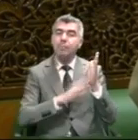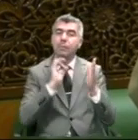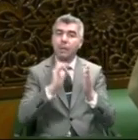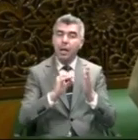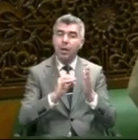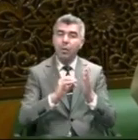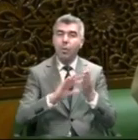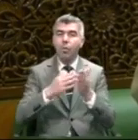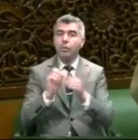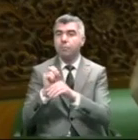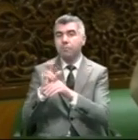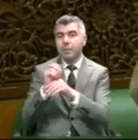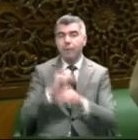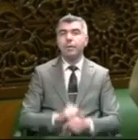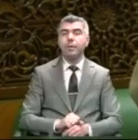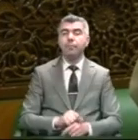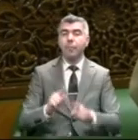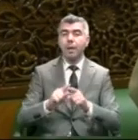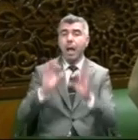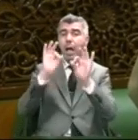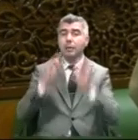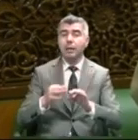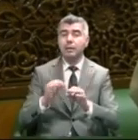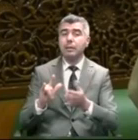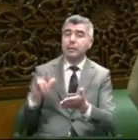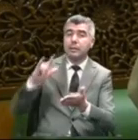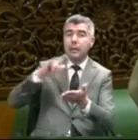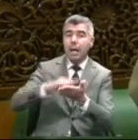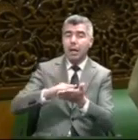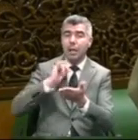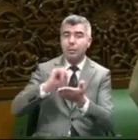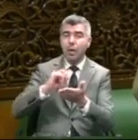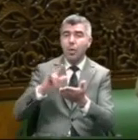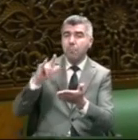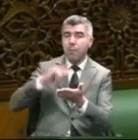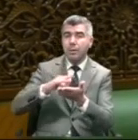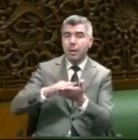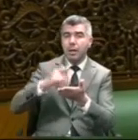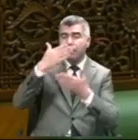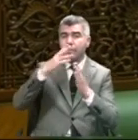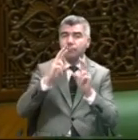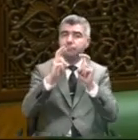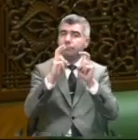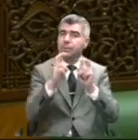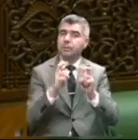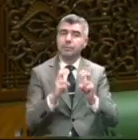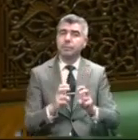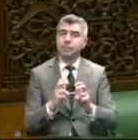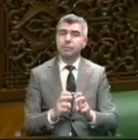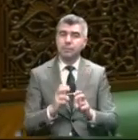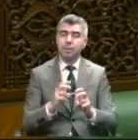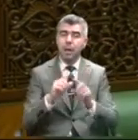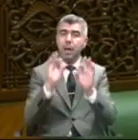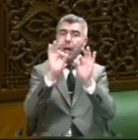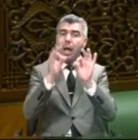للوكاله الاسفار حيث ان عدد الطائرات المختصه لهذا الغرض بمختلف مطارات المملكه ضئيل جدا ولا يستجيبوا لعدد